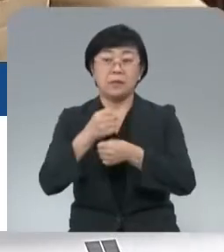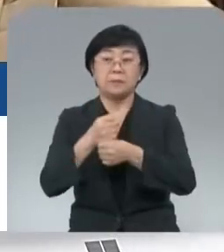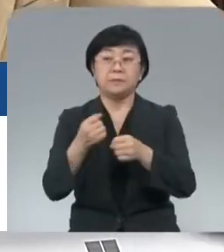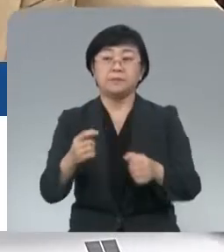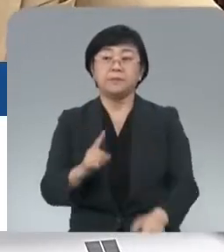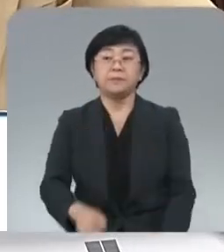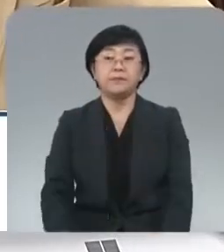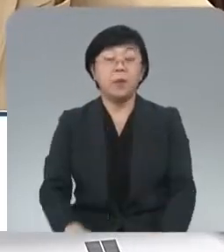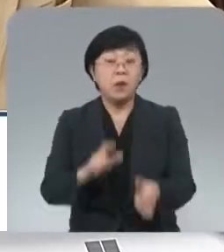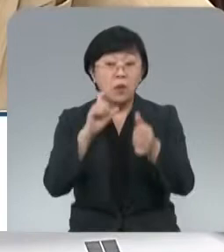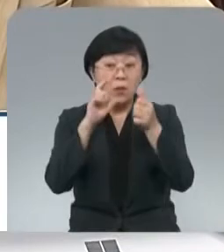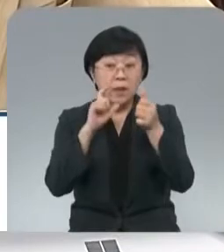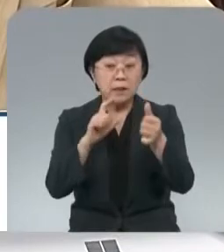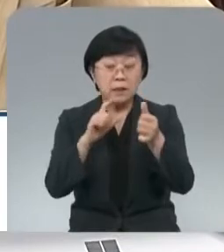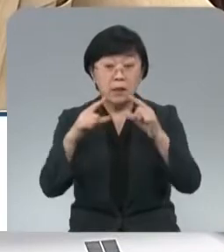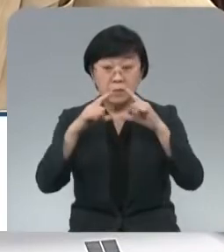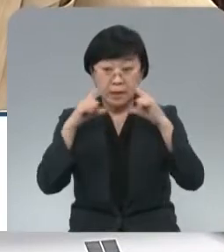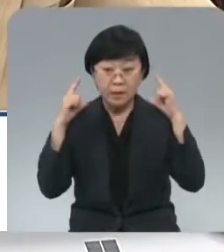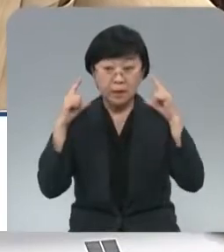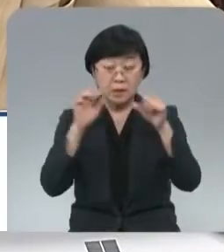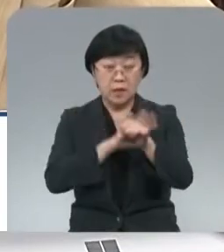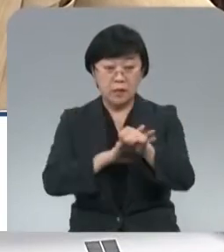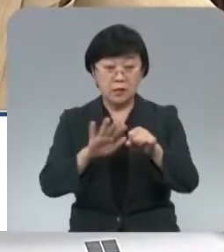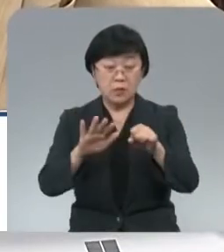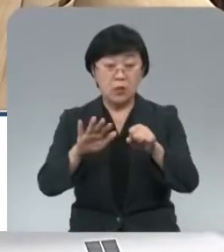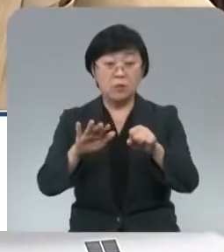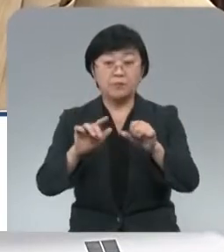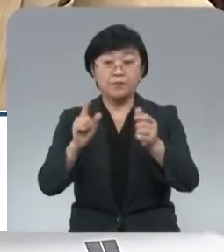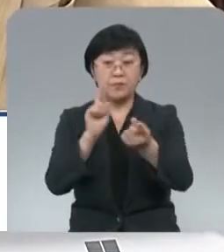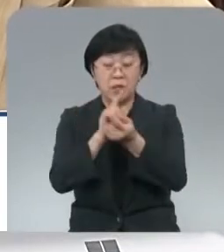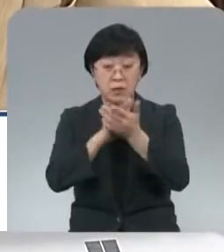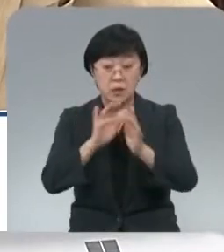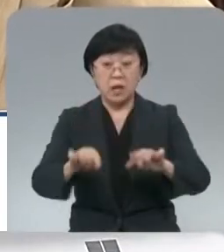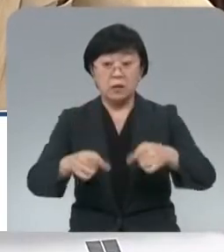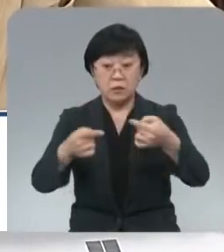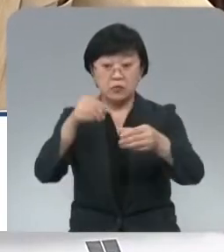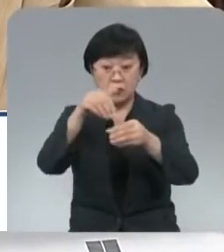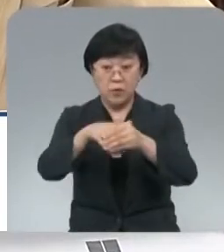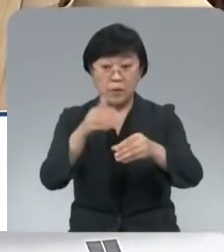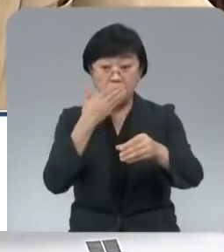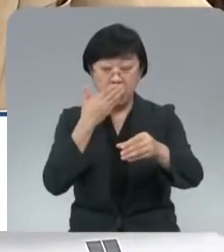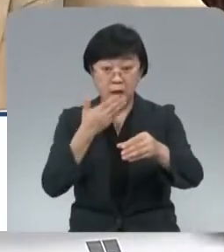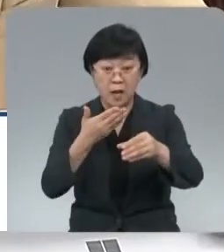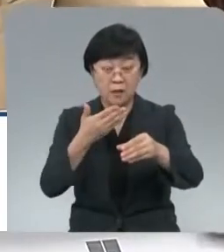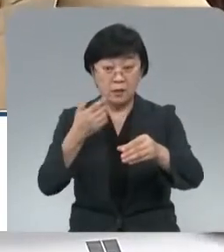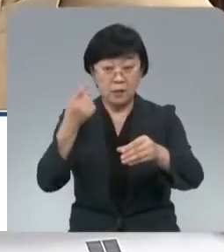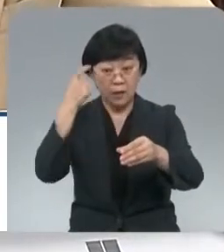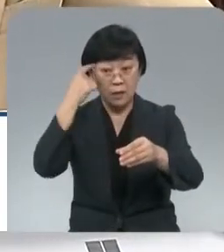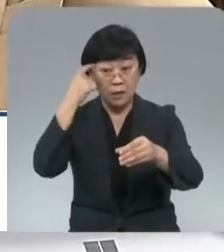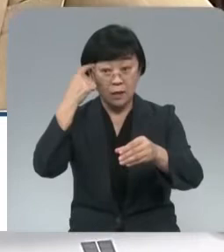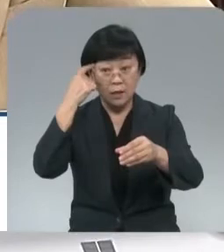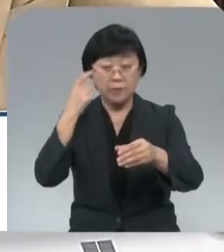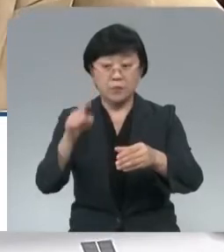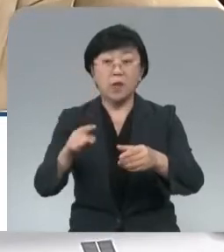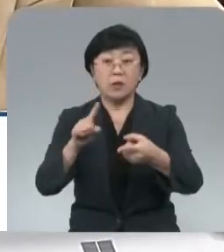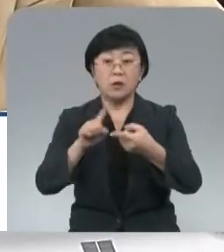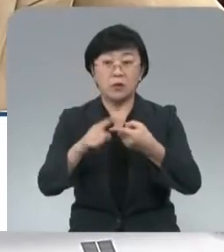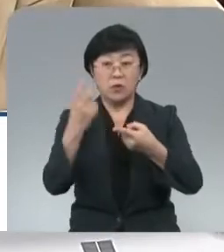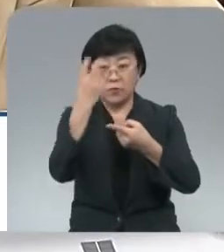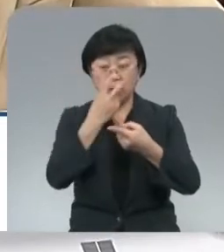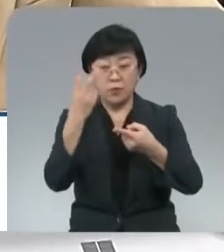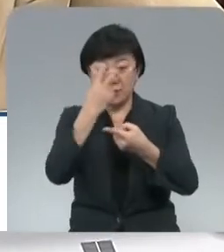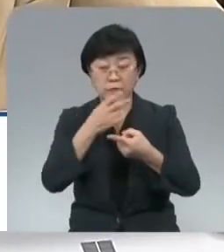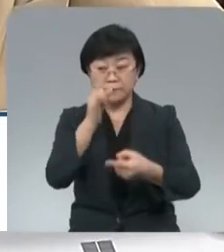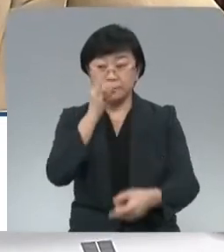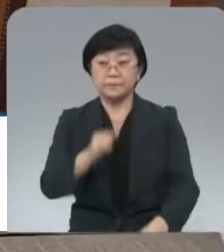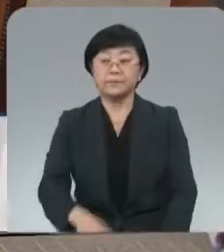만들겠습니다. 확진자가 마스크를 제대로 쓰고 현장 투표를 할 수 있는 방안도 고려하시는 거죠? 네, 그 부분까지도